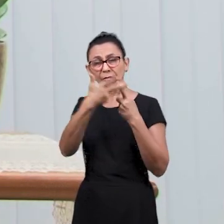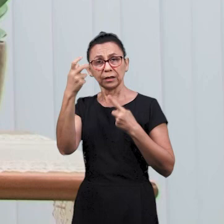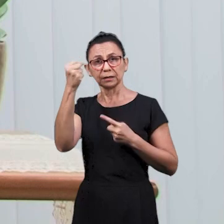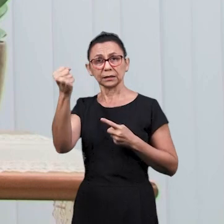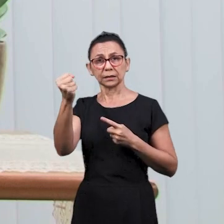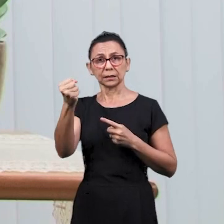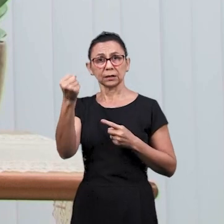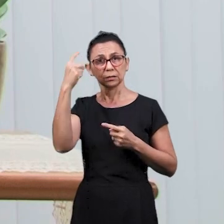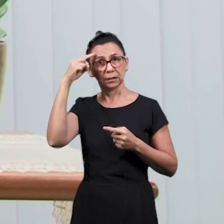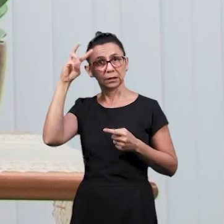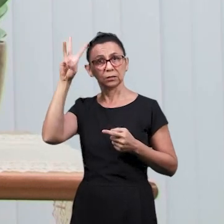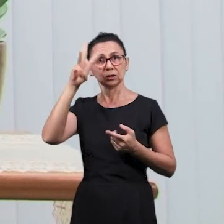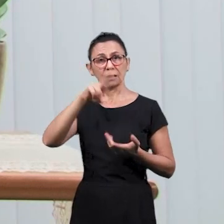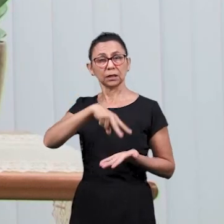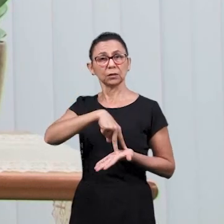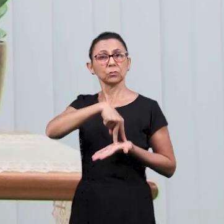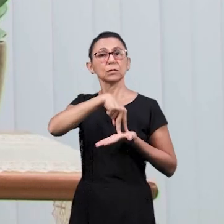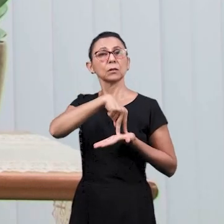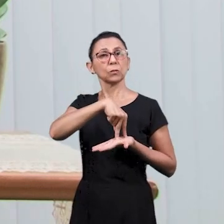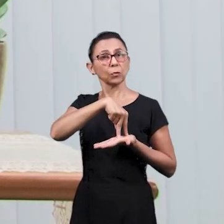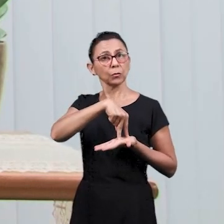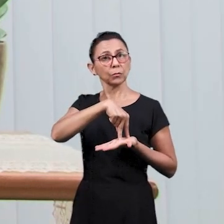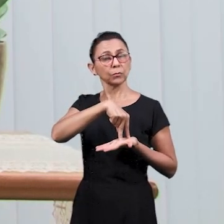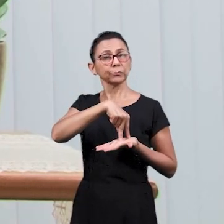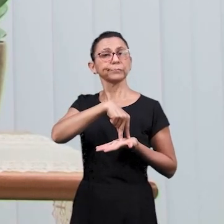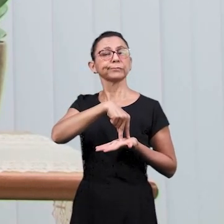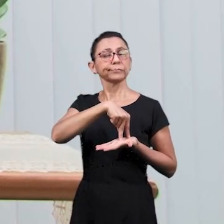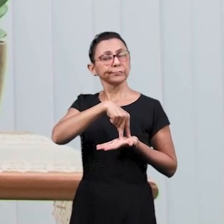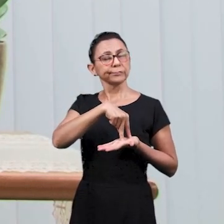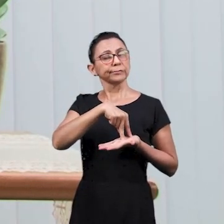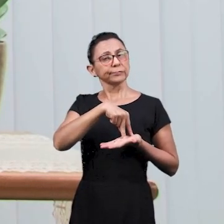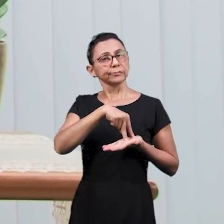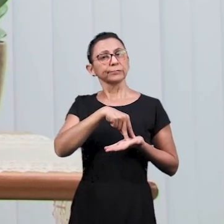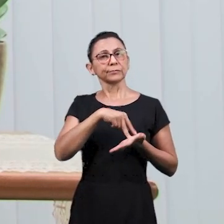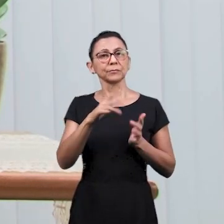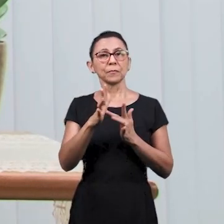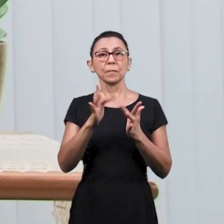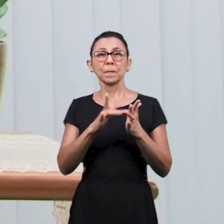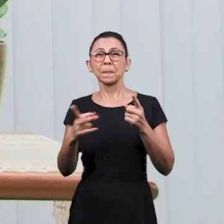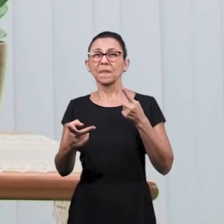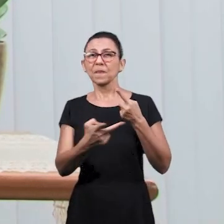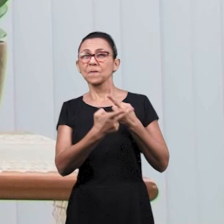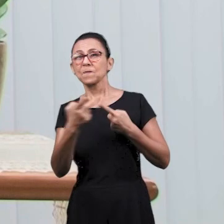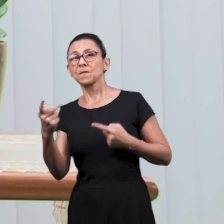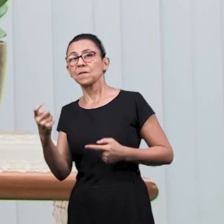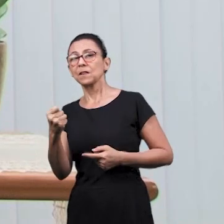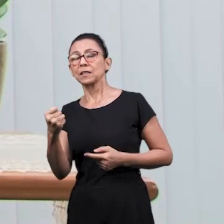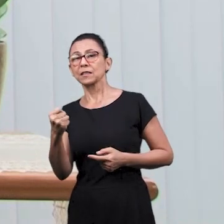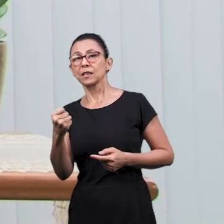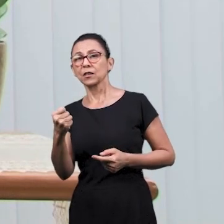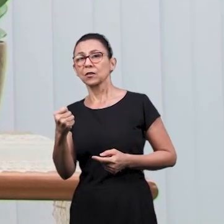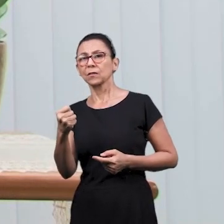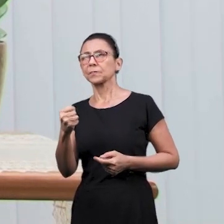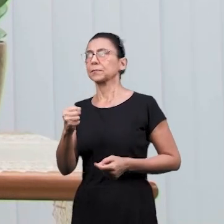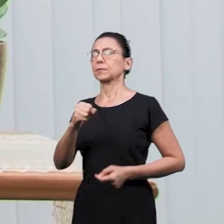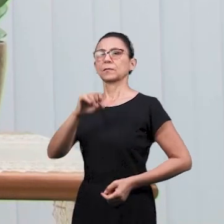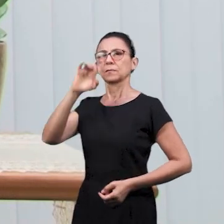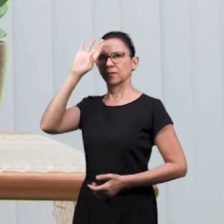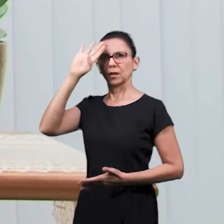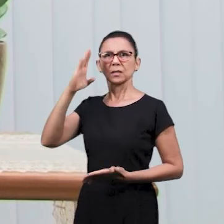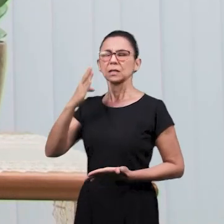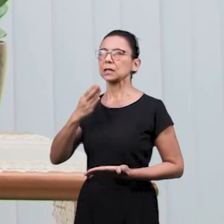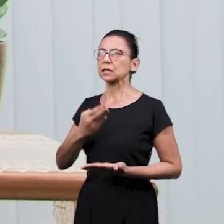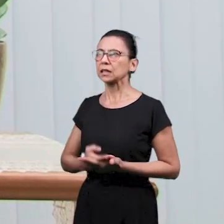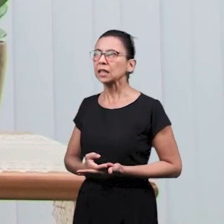прошел по волнам, но Он не утонул. И после смерти крестной Он воскрес на третий день, Он победил. И когда мы верим